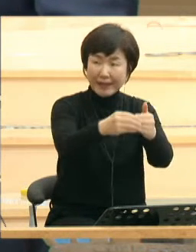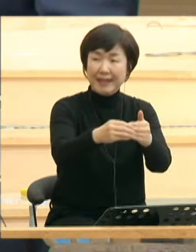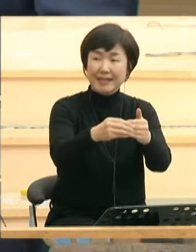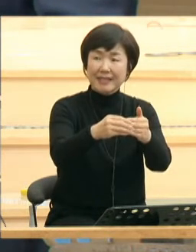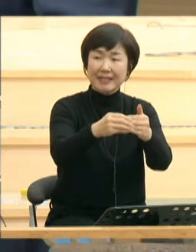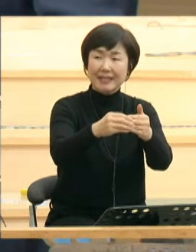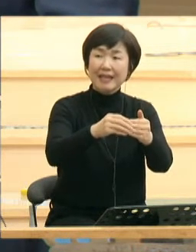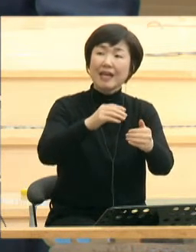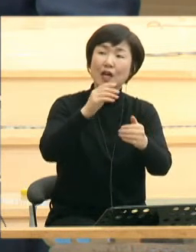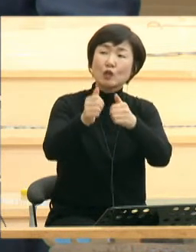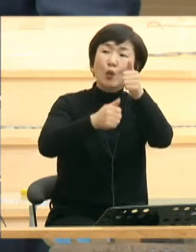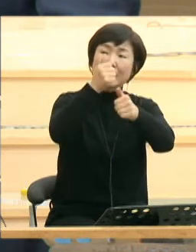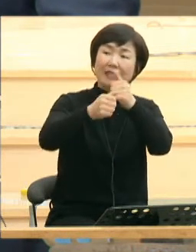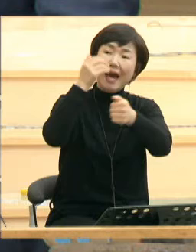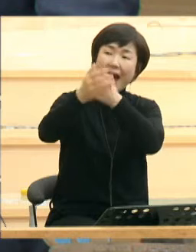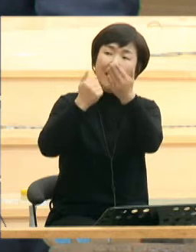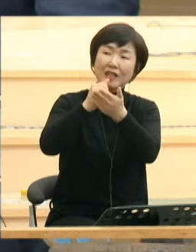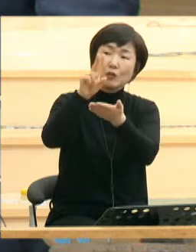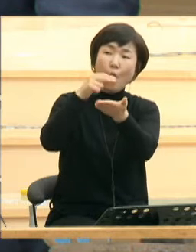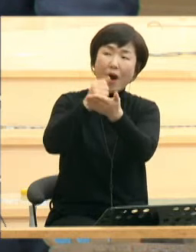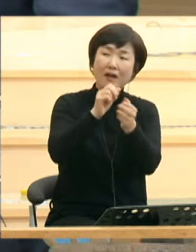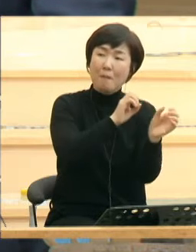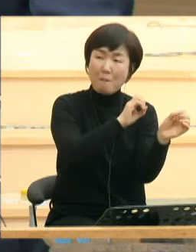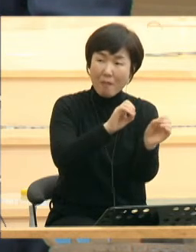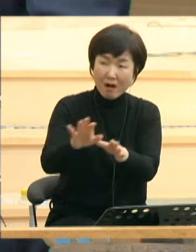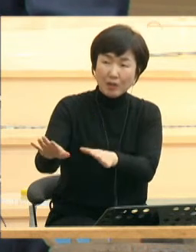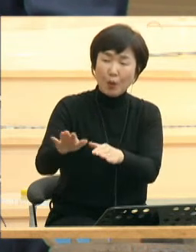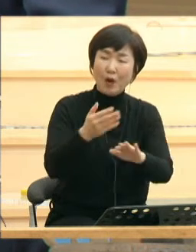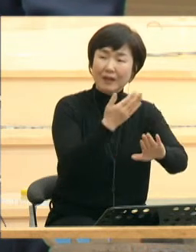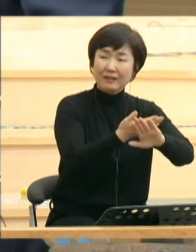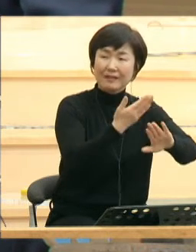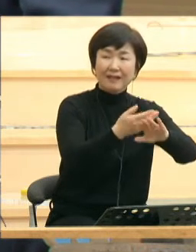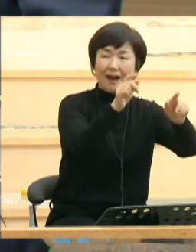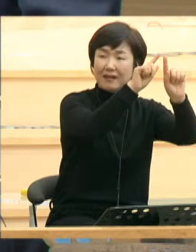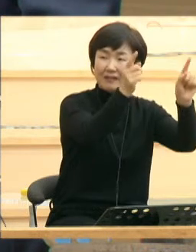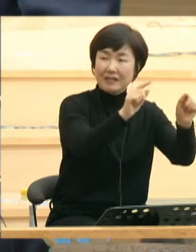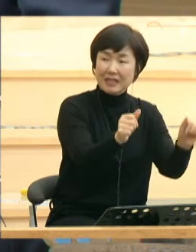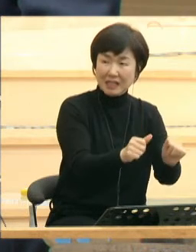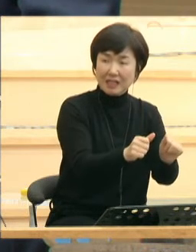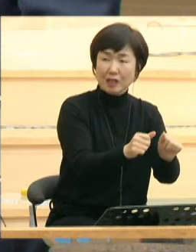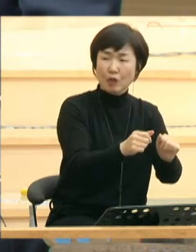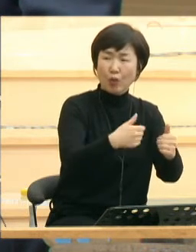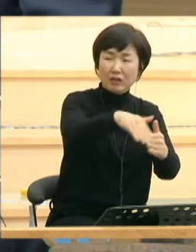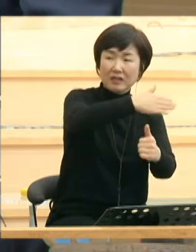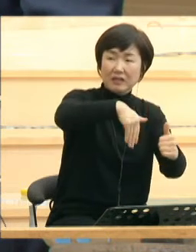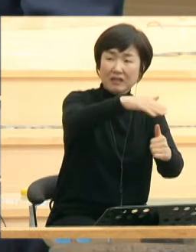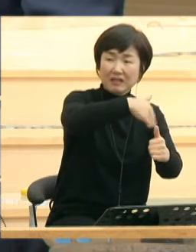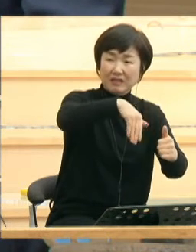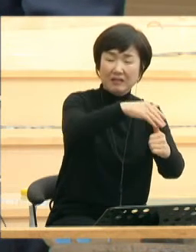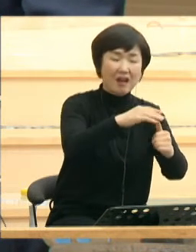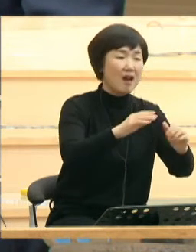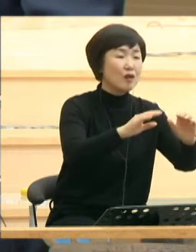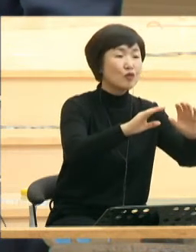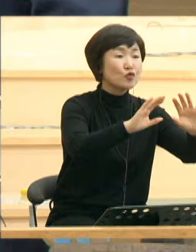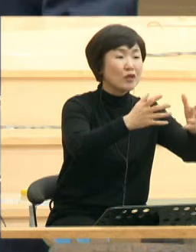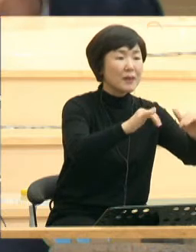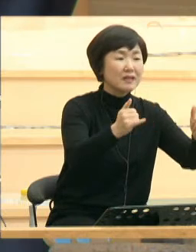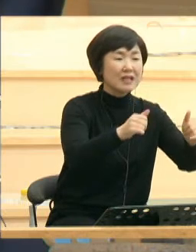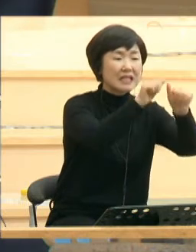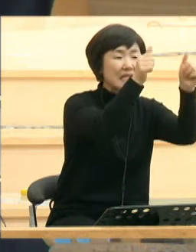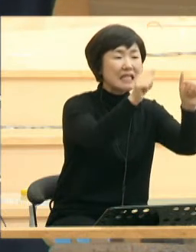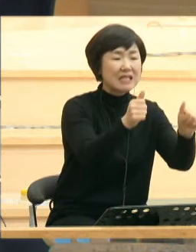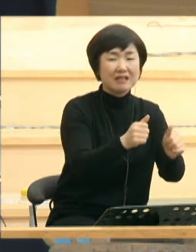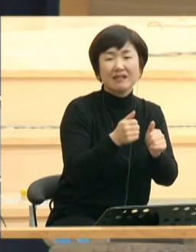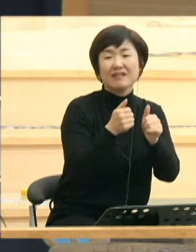그들의 증상들에 하나님 여호와를 버리고 다른 신들 곧 그들의 주위에 있는 백성의 신들을 따라 자